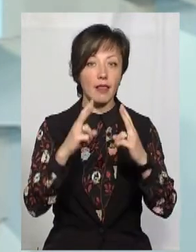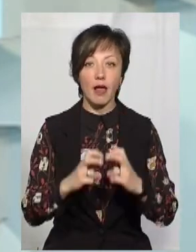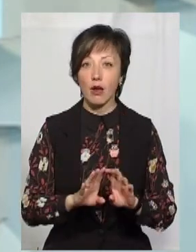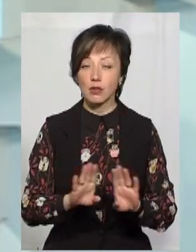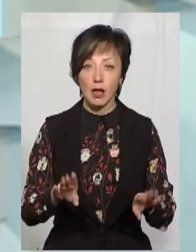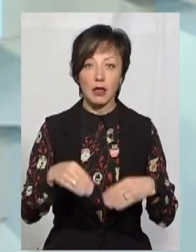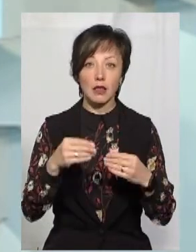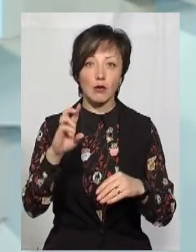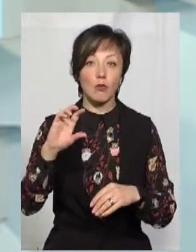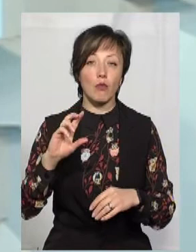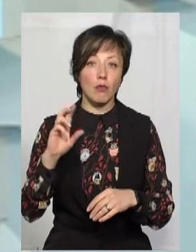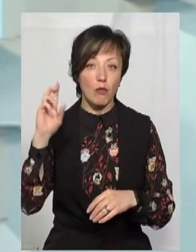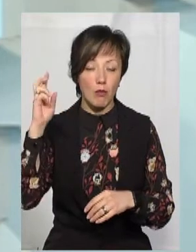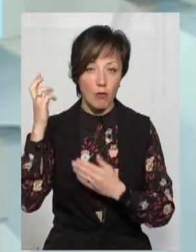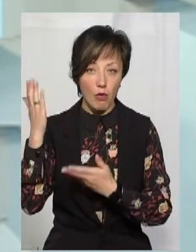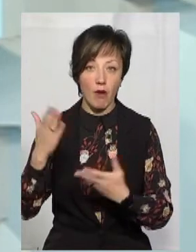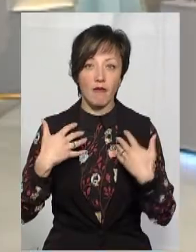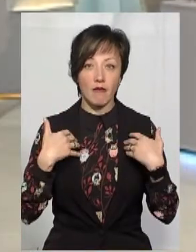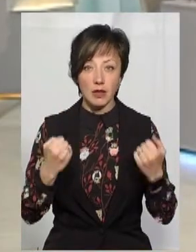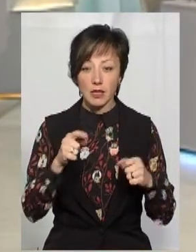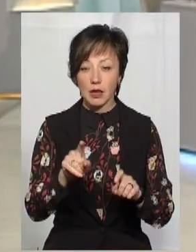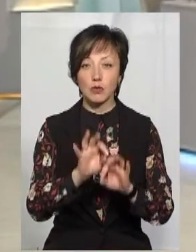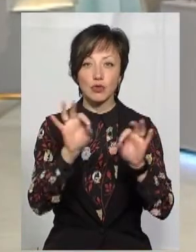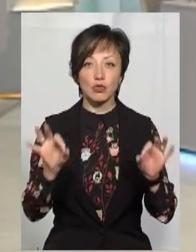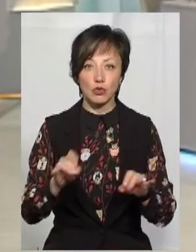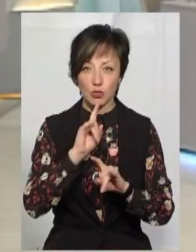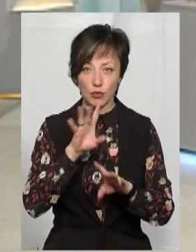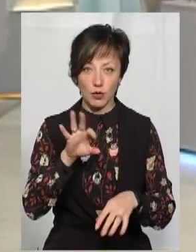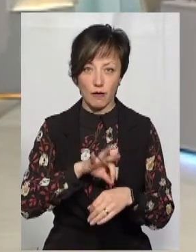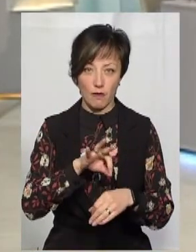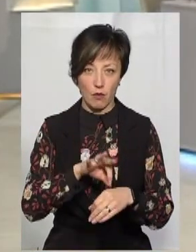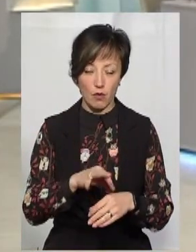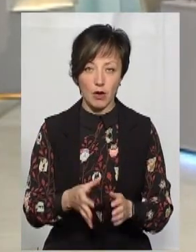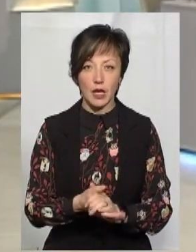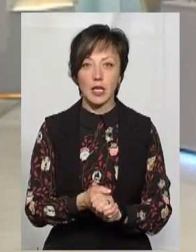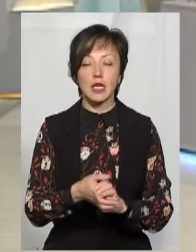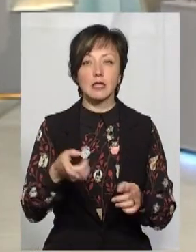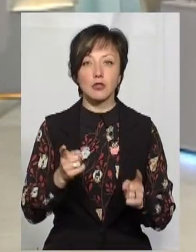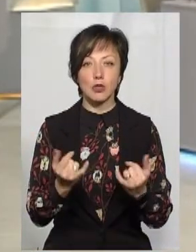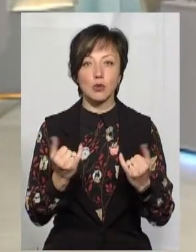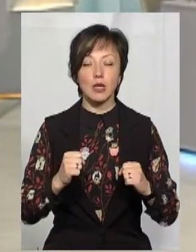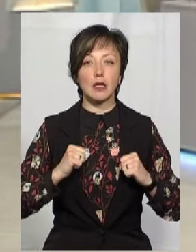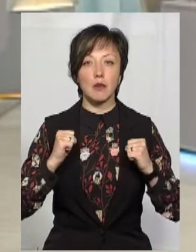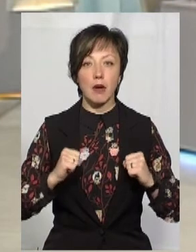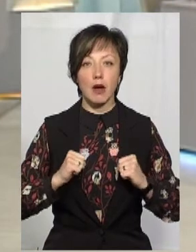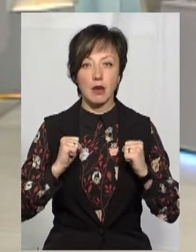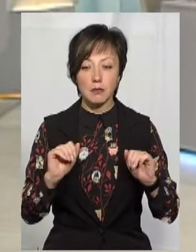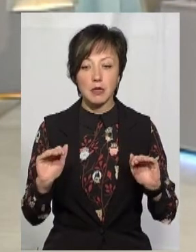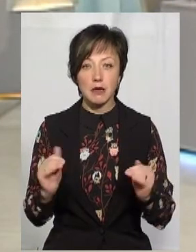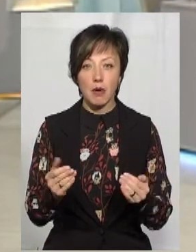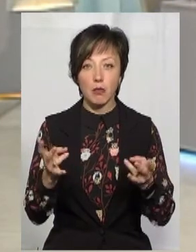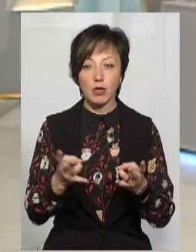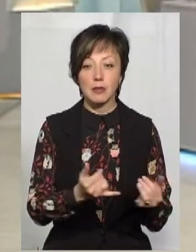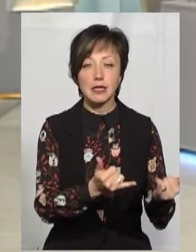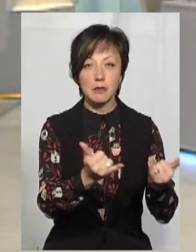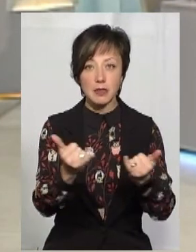того, дасть Бог, він видужає, і я сподіваюся, що там не буде жодного хворого на COVID-19. Звичайно, ми сьогодні намагаємося мінімальні потреби забезпечити,